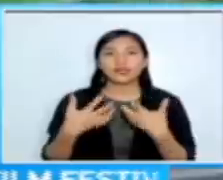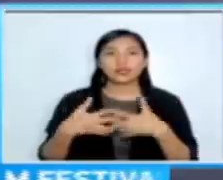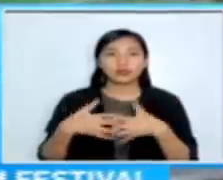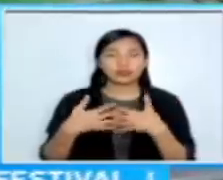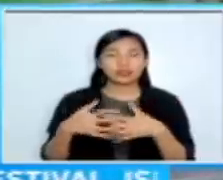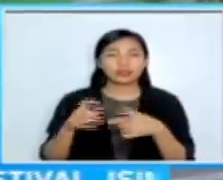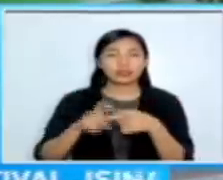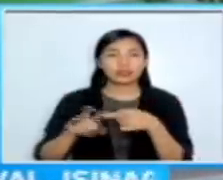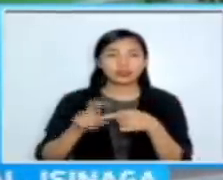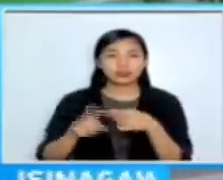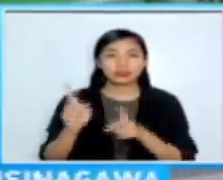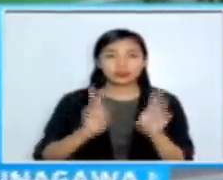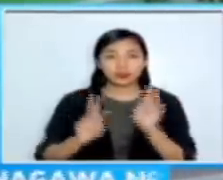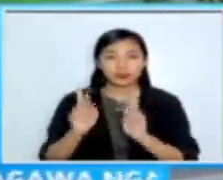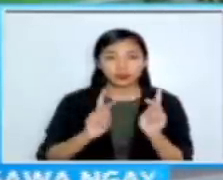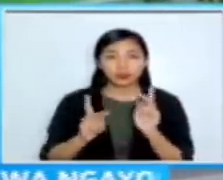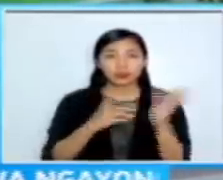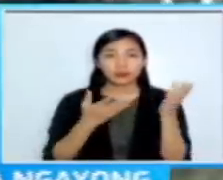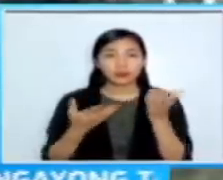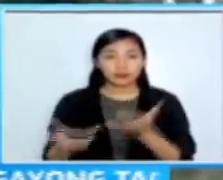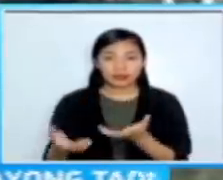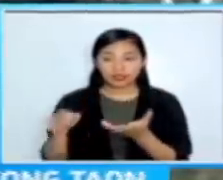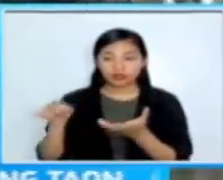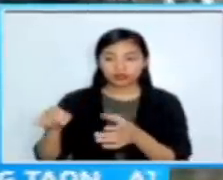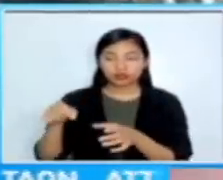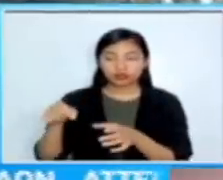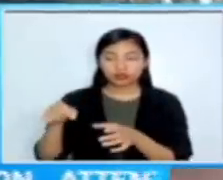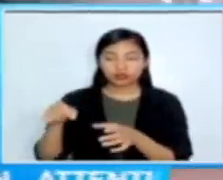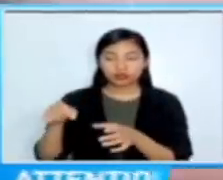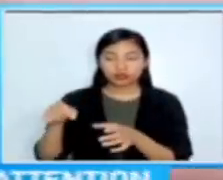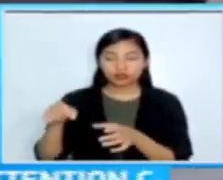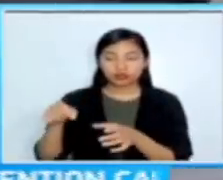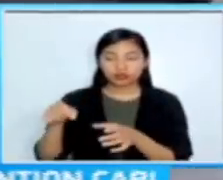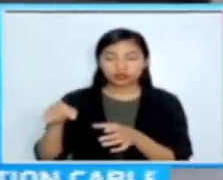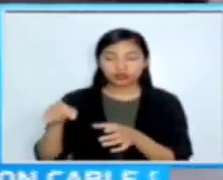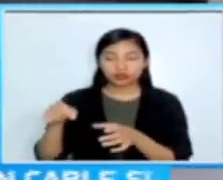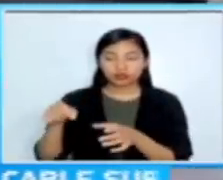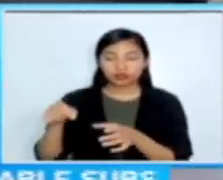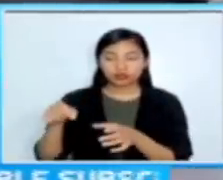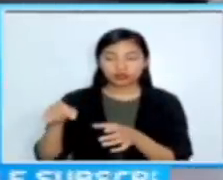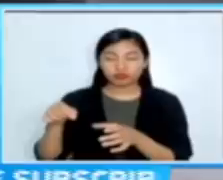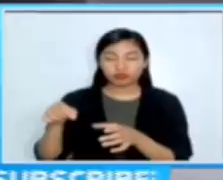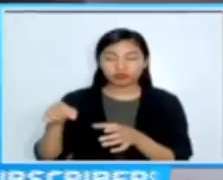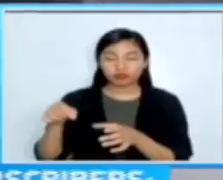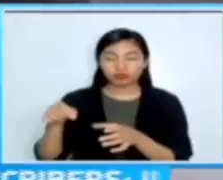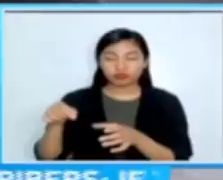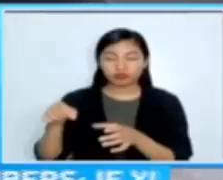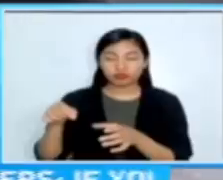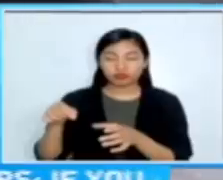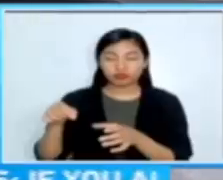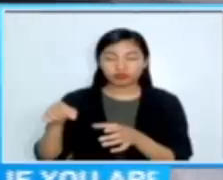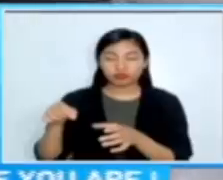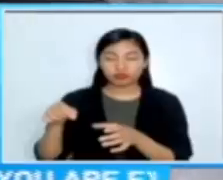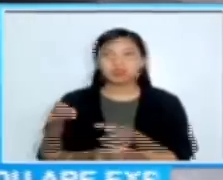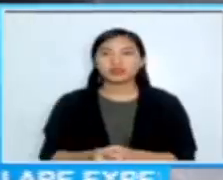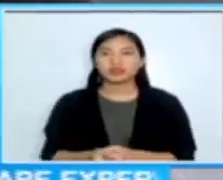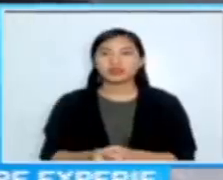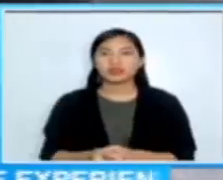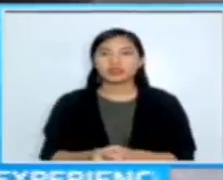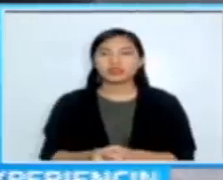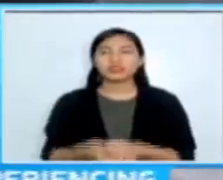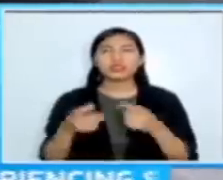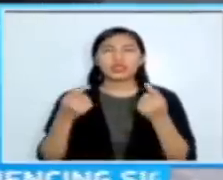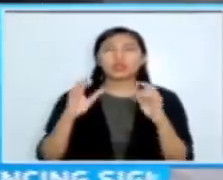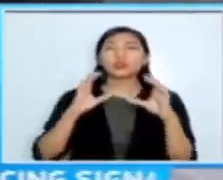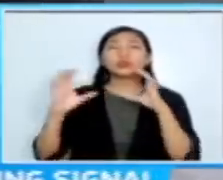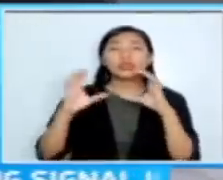ang mga residente, makapag-charge lang ng cellphone kahit papasulput-sulput lang ang signal. Para pa makommunicate namin yung mga pamilya namin